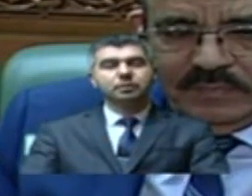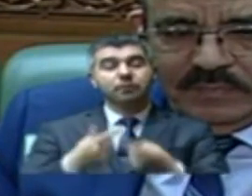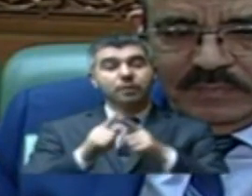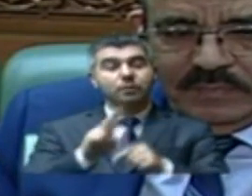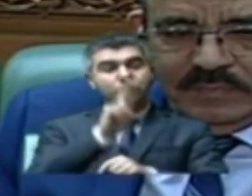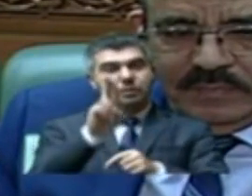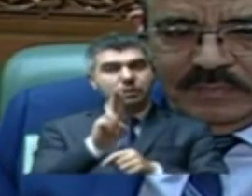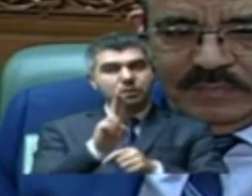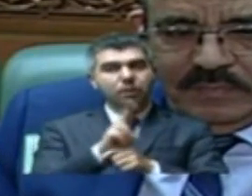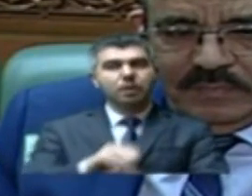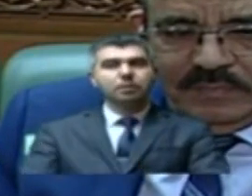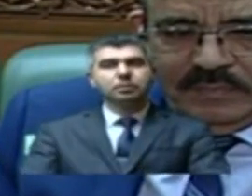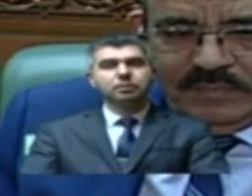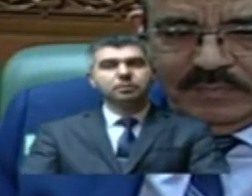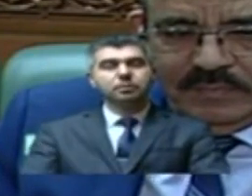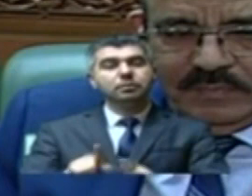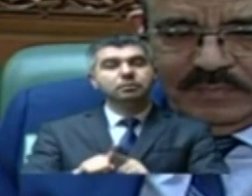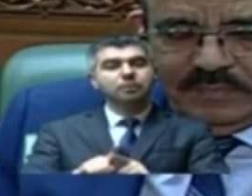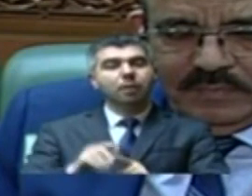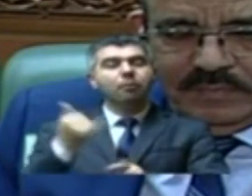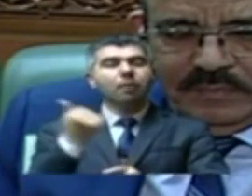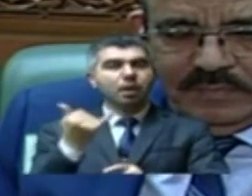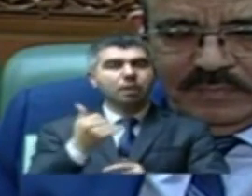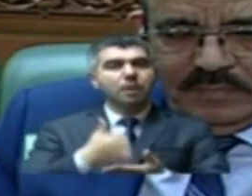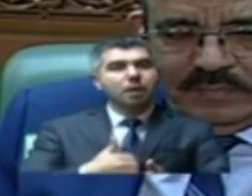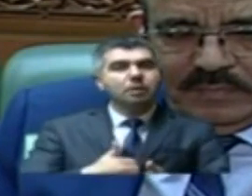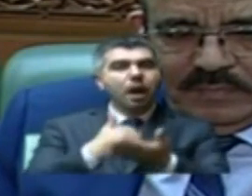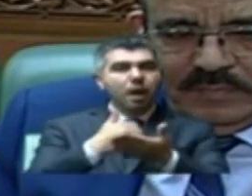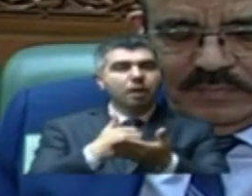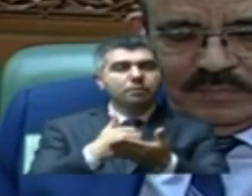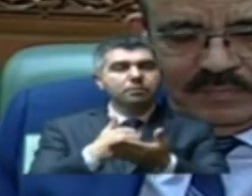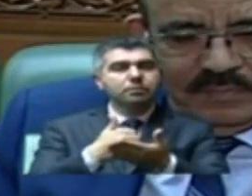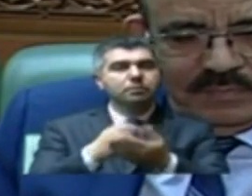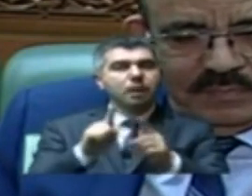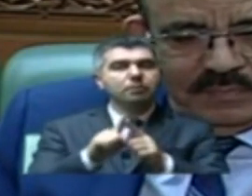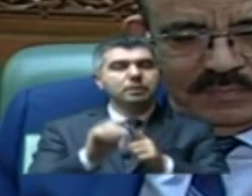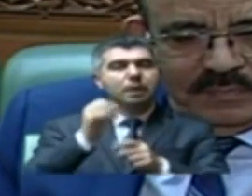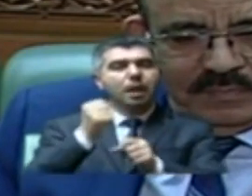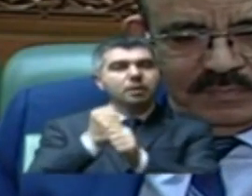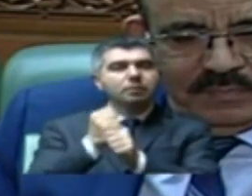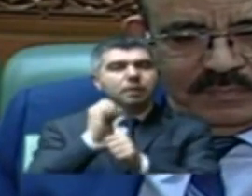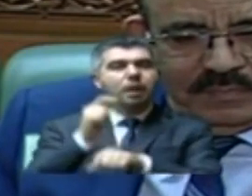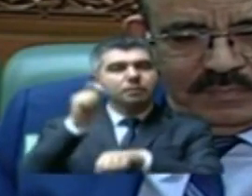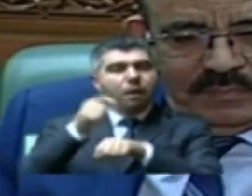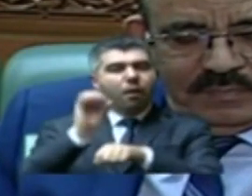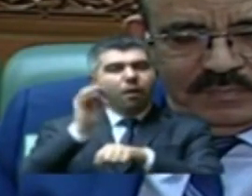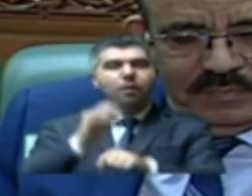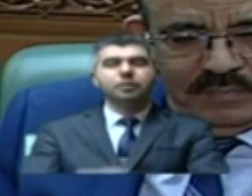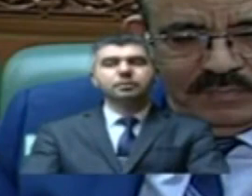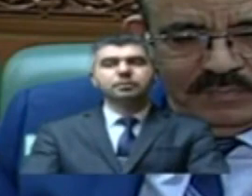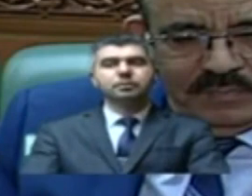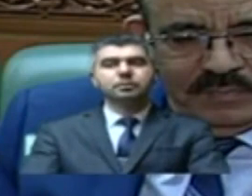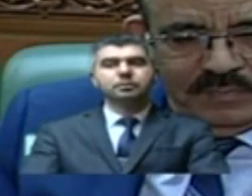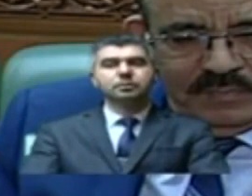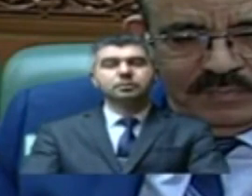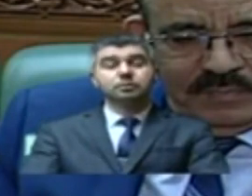بالسؤال اللي يتعلق بضرورة دعم تعاونية الحرفية، وخاصة هذا